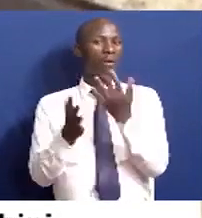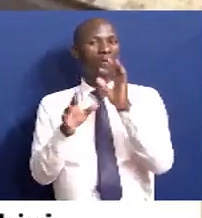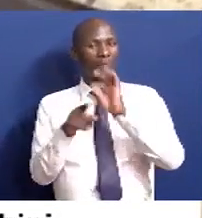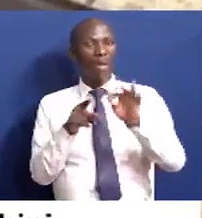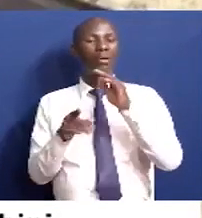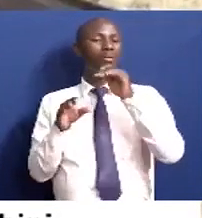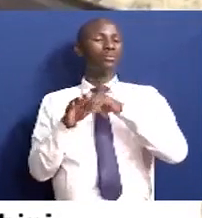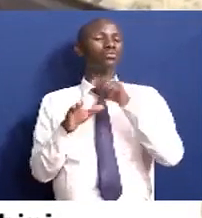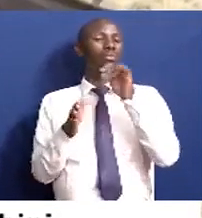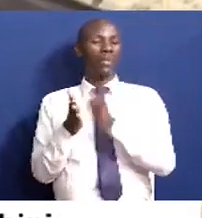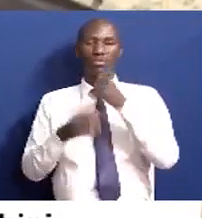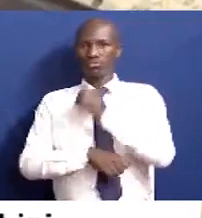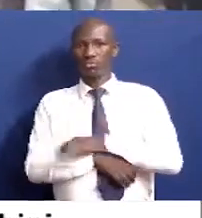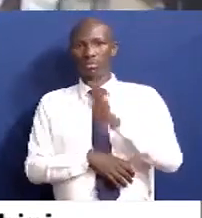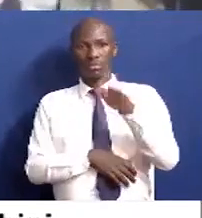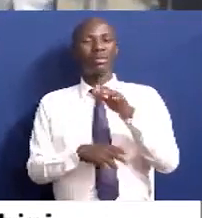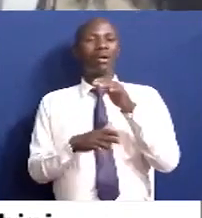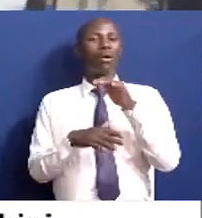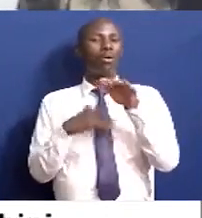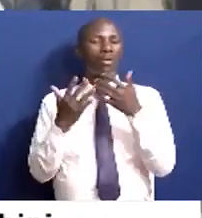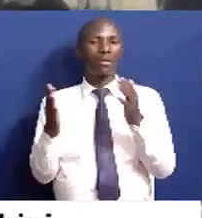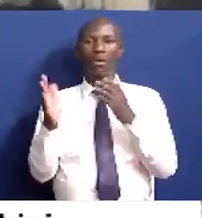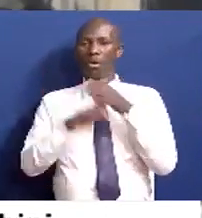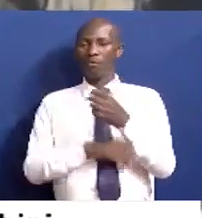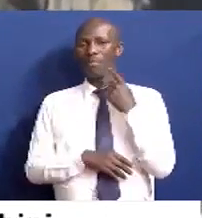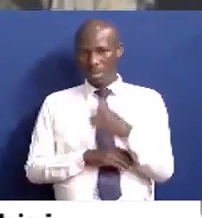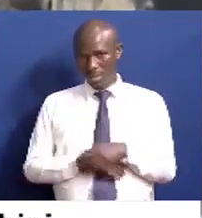ukoma Amanyiw'a Sukuluni huyo na mbio ya Amanyiw'a mbea wa ajiana.